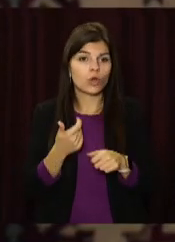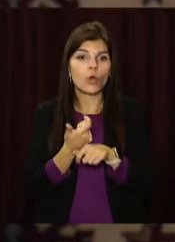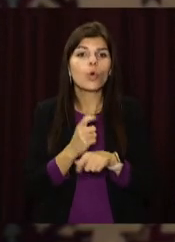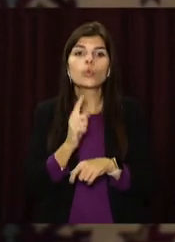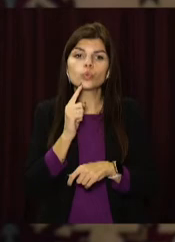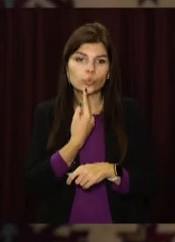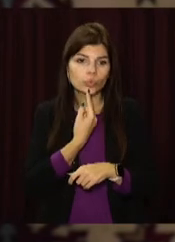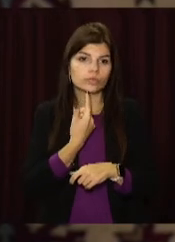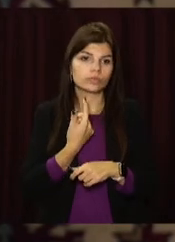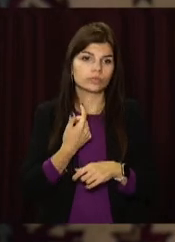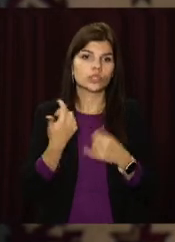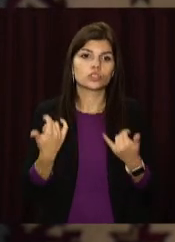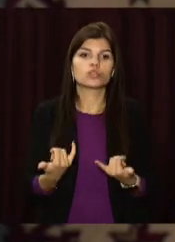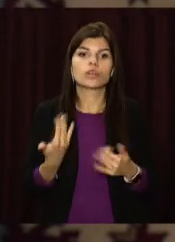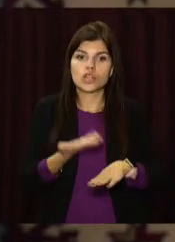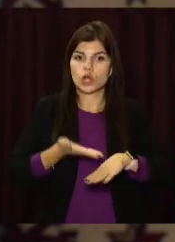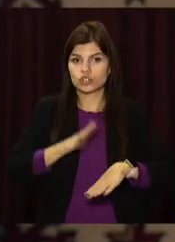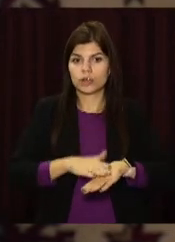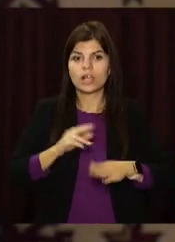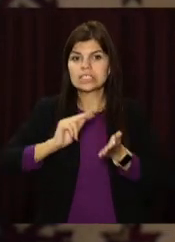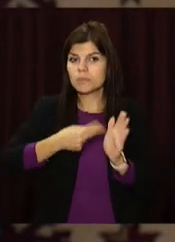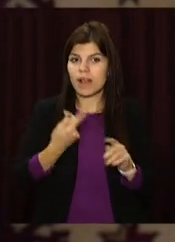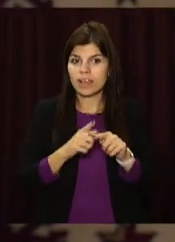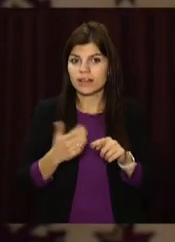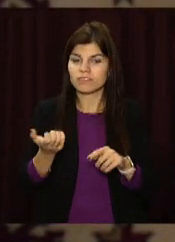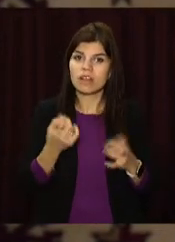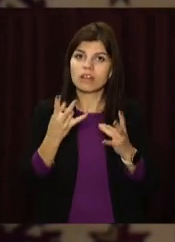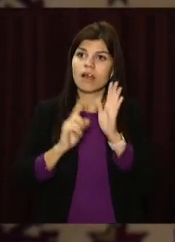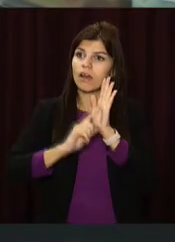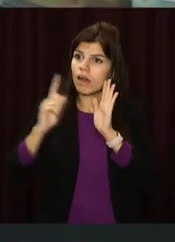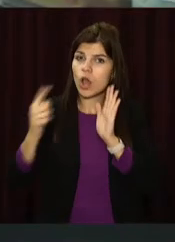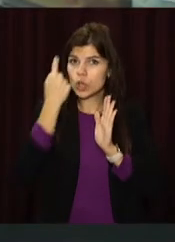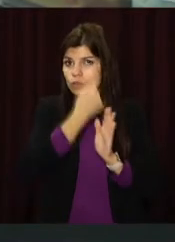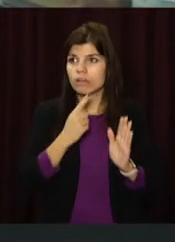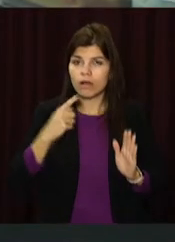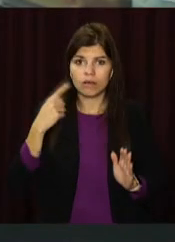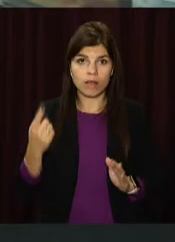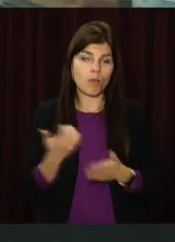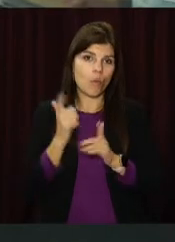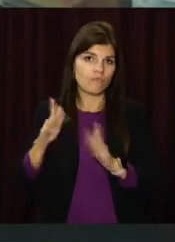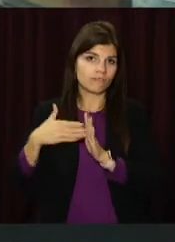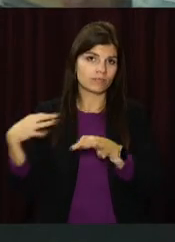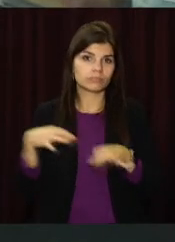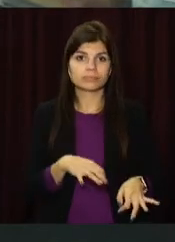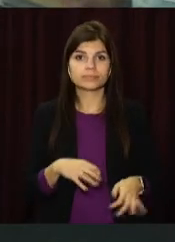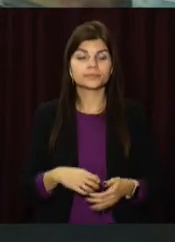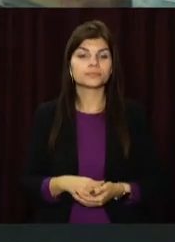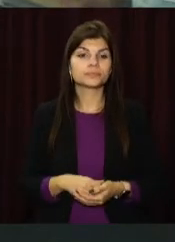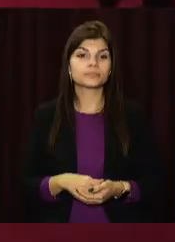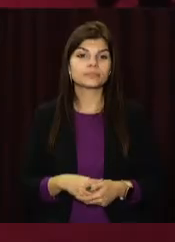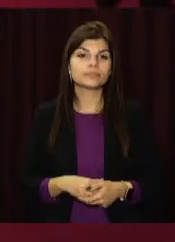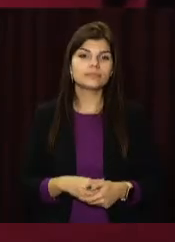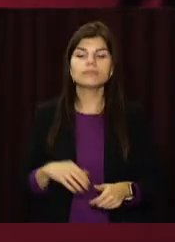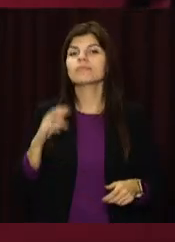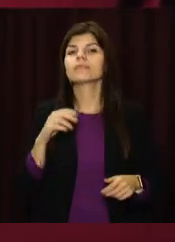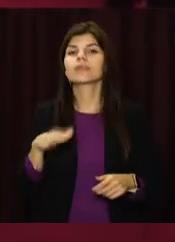трудно, зараз дуже тяжело взяти цю справку, треба їхати лично. На Геловін у Дніпрі спалять відьома,